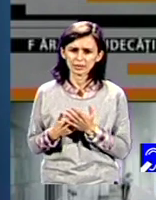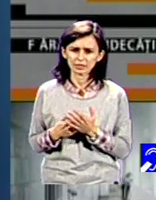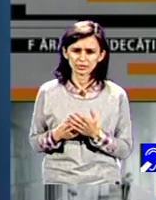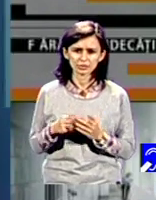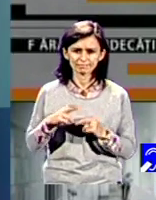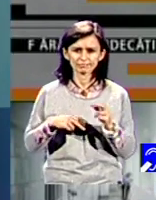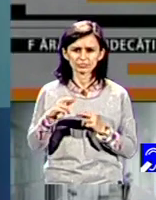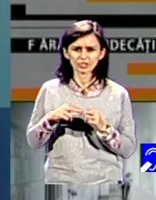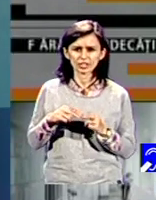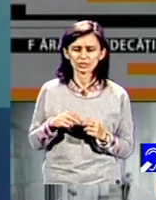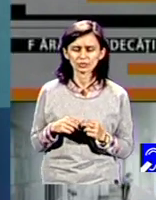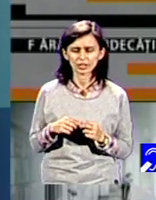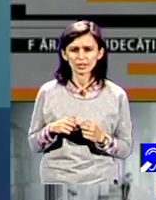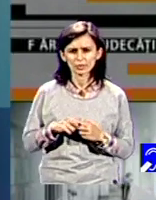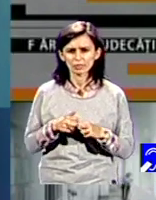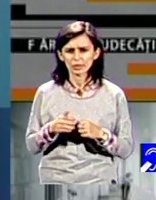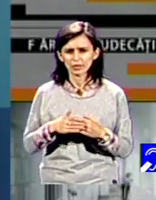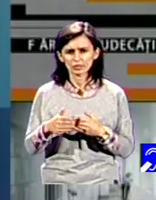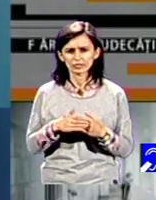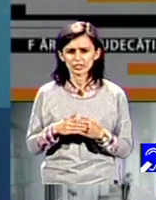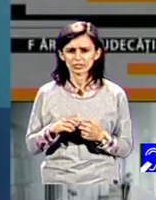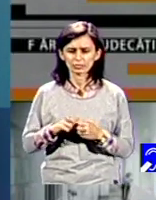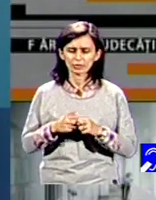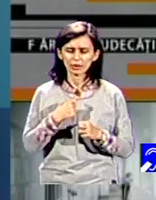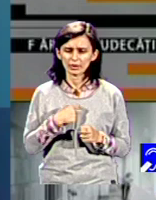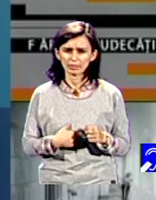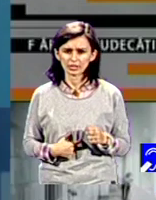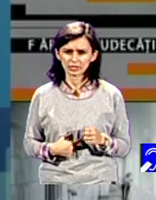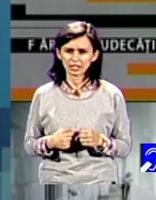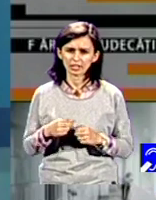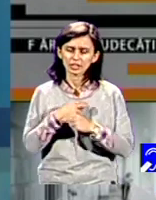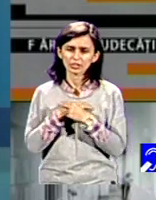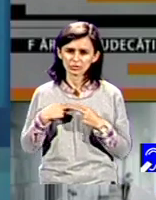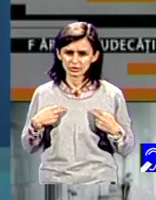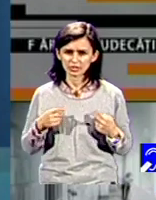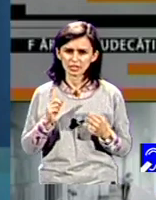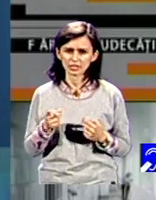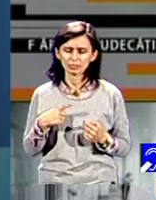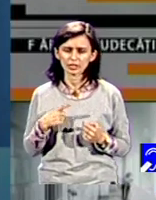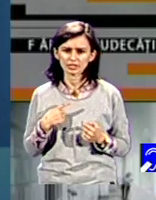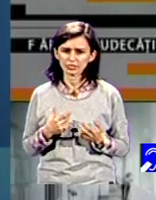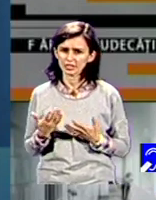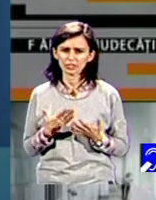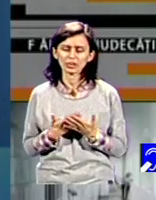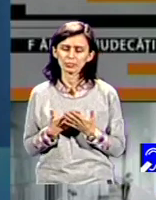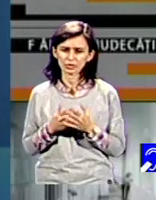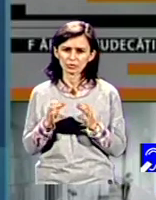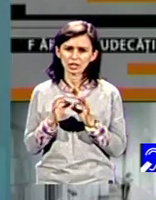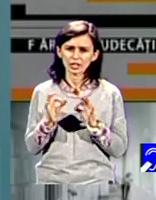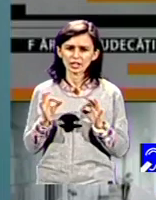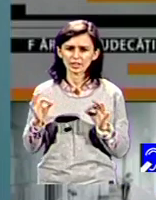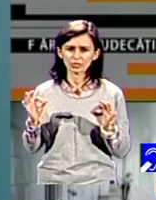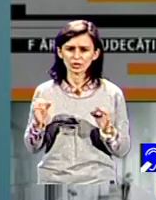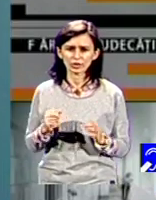problemele noastre personale justitiei poate fi un vehicul pentru progres aceasta este ideea pe care Încercăm să o